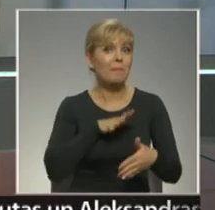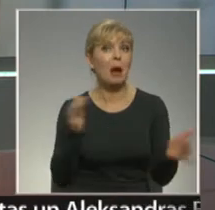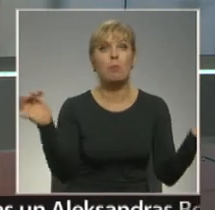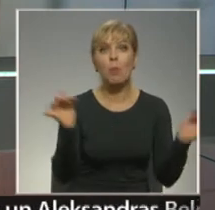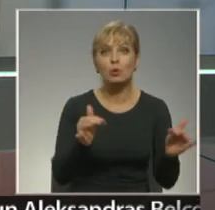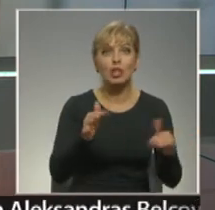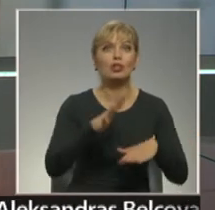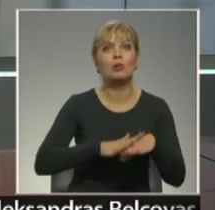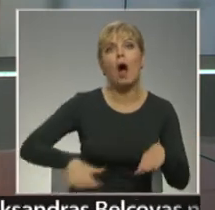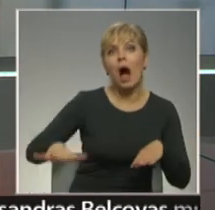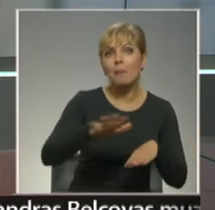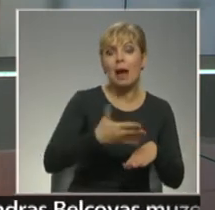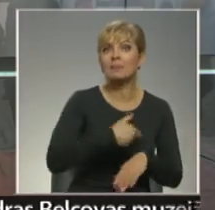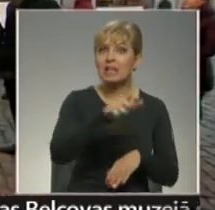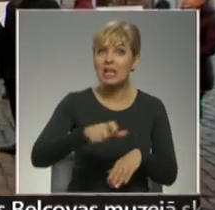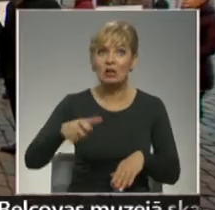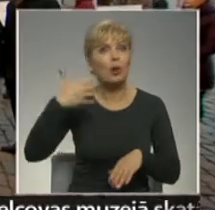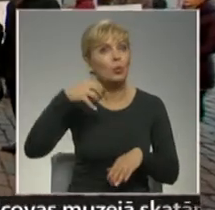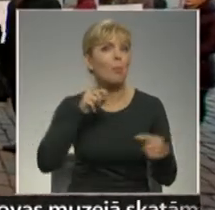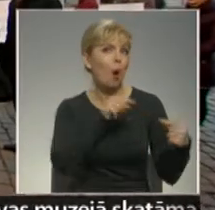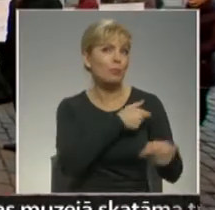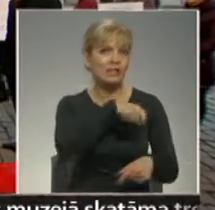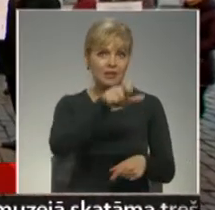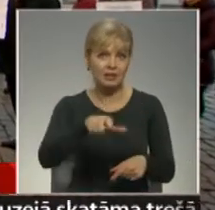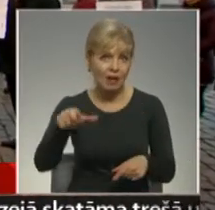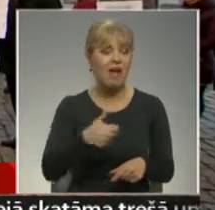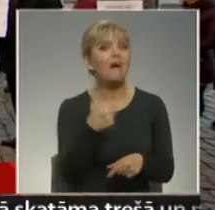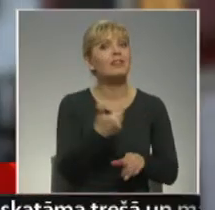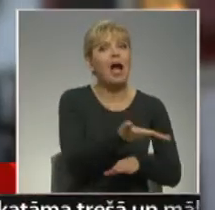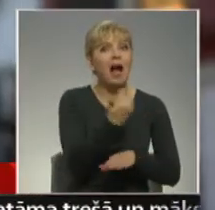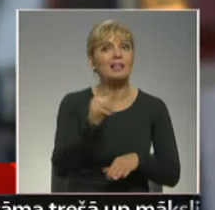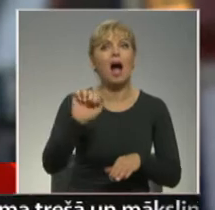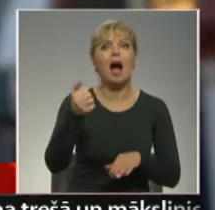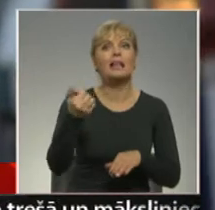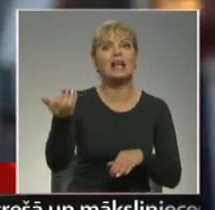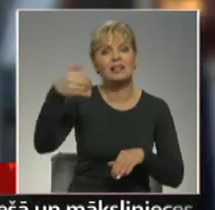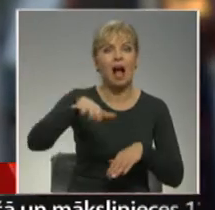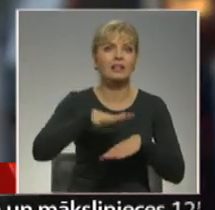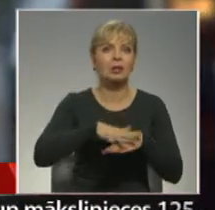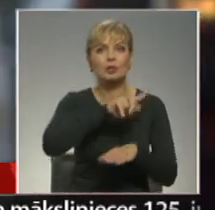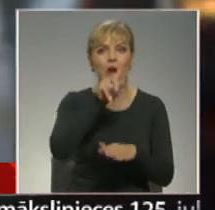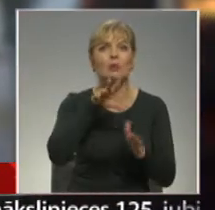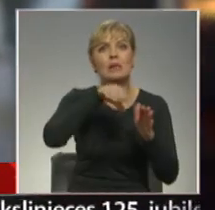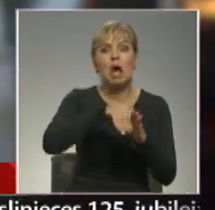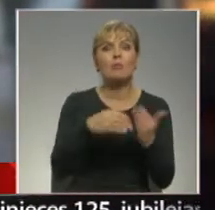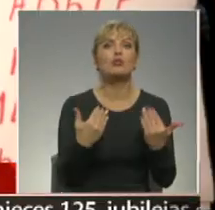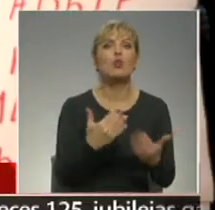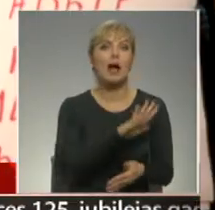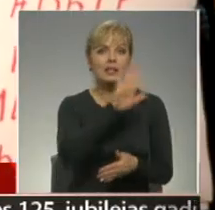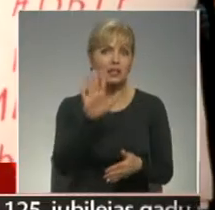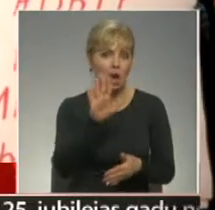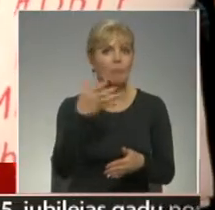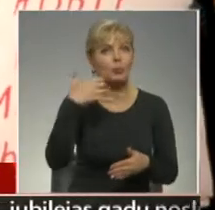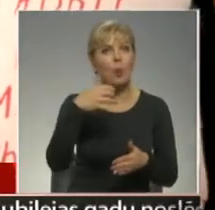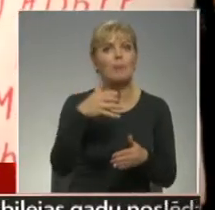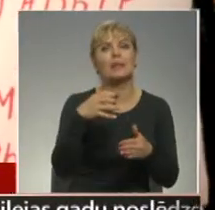opozīcijas deputāti. Viņi aicināja Agenskalna tirgus jautājumu iekļaut šīs dienas domes sēdes kārtībā, ko opozīcijas deputāti